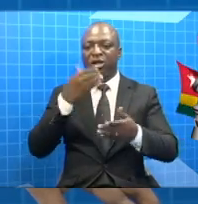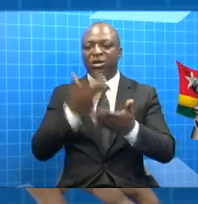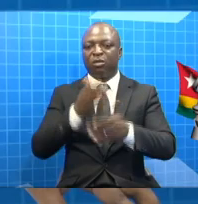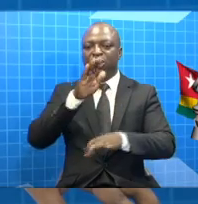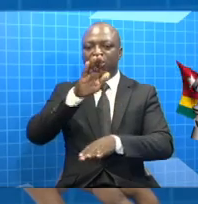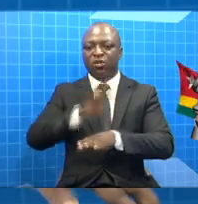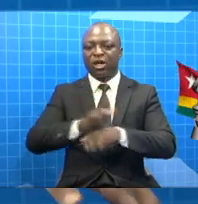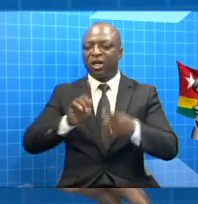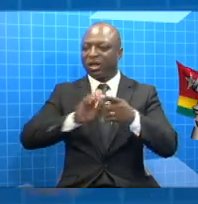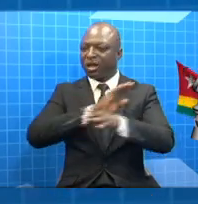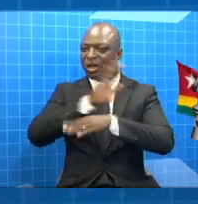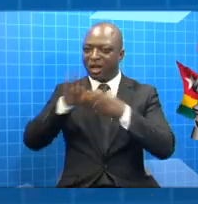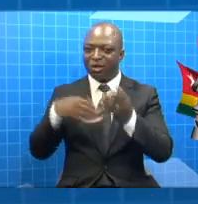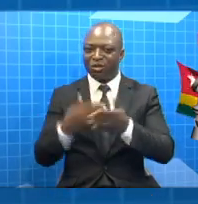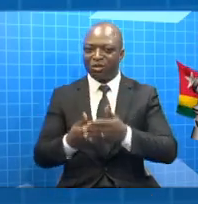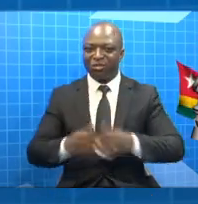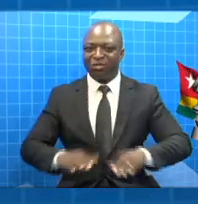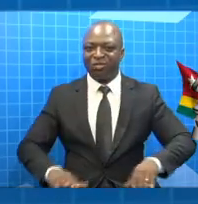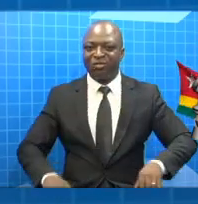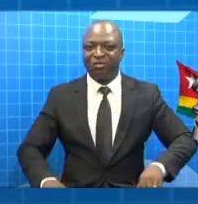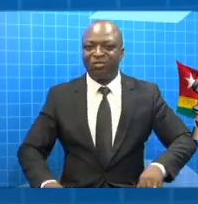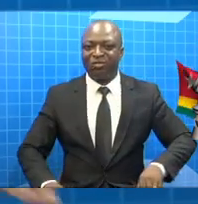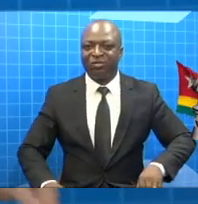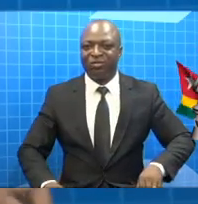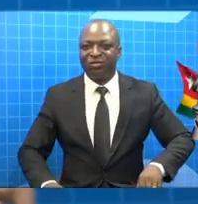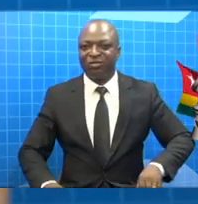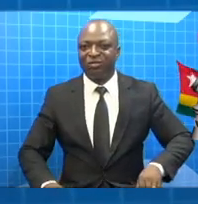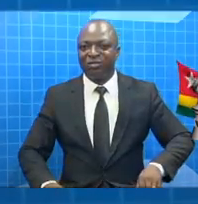belle soirée à vous.